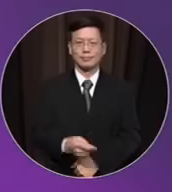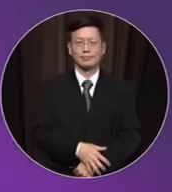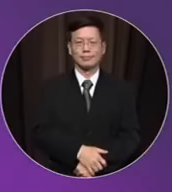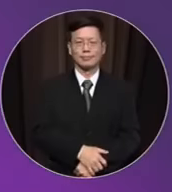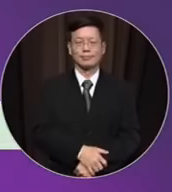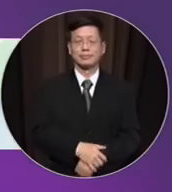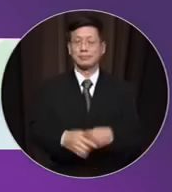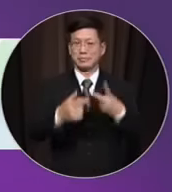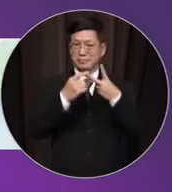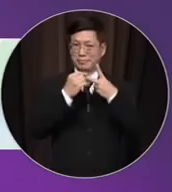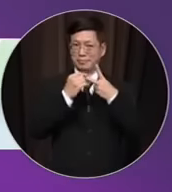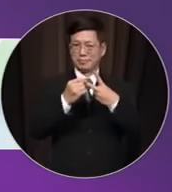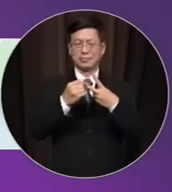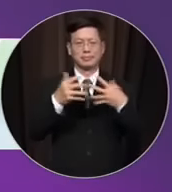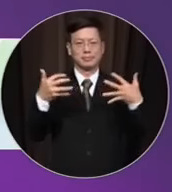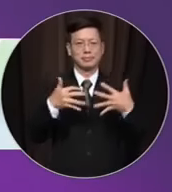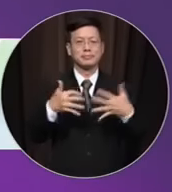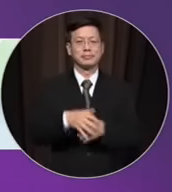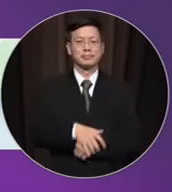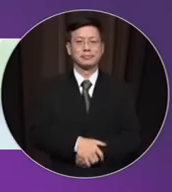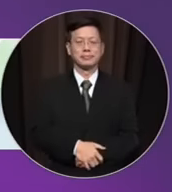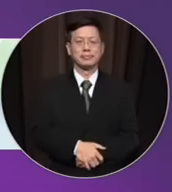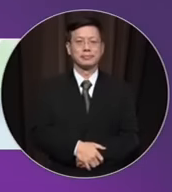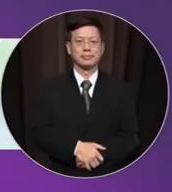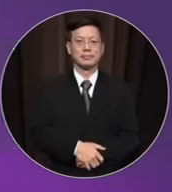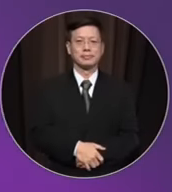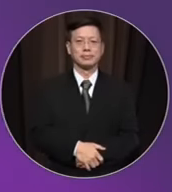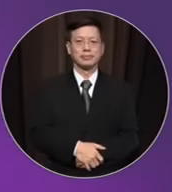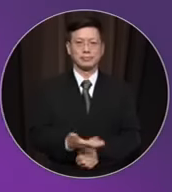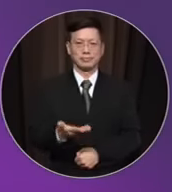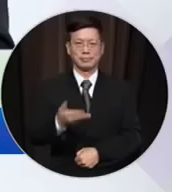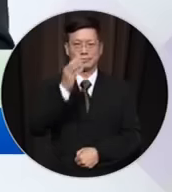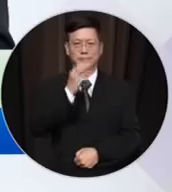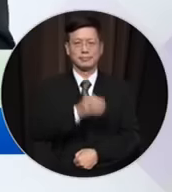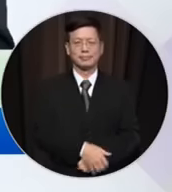进入第二题，公民联署提问，请看。